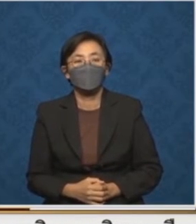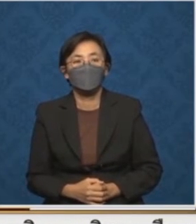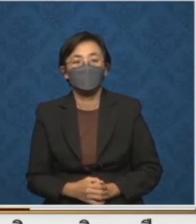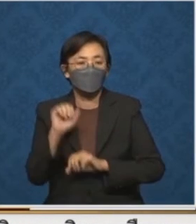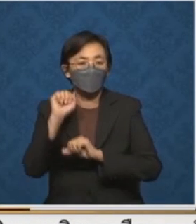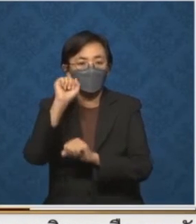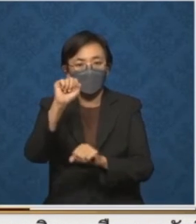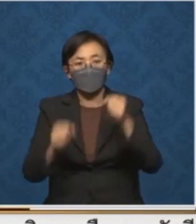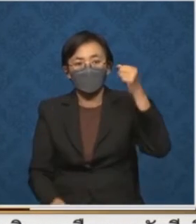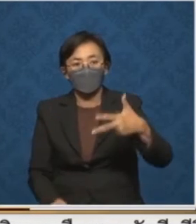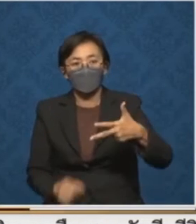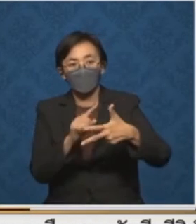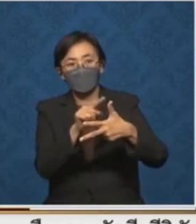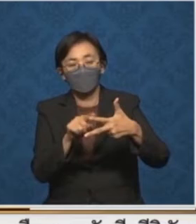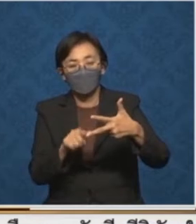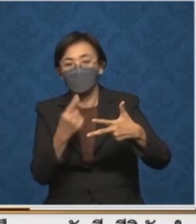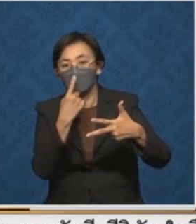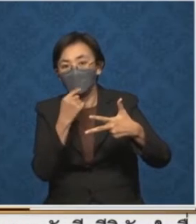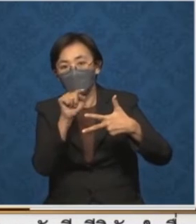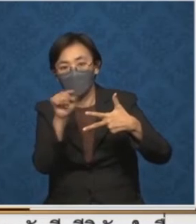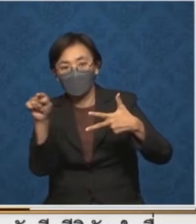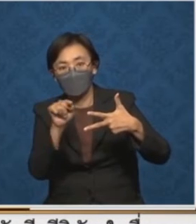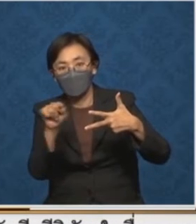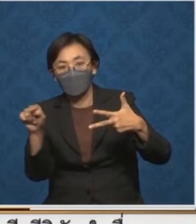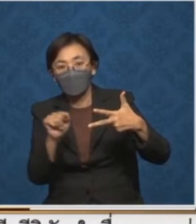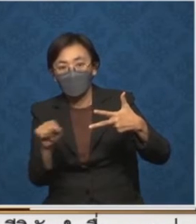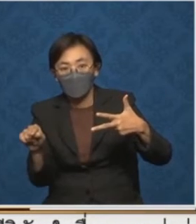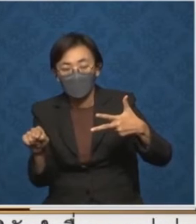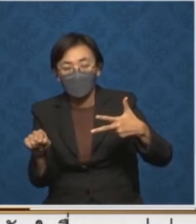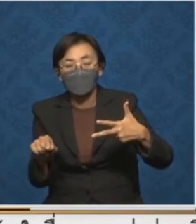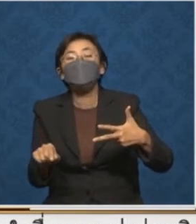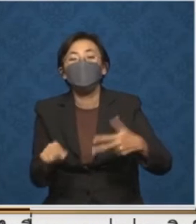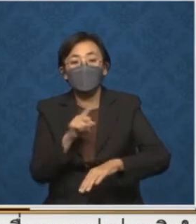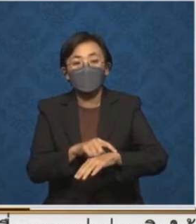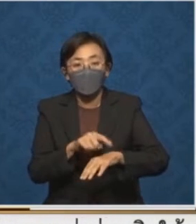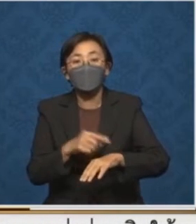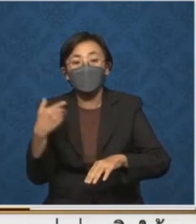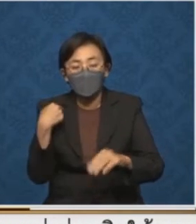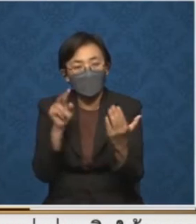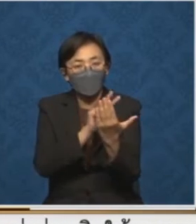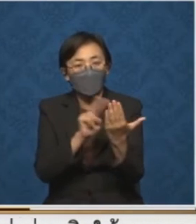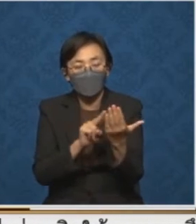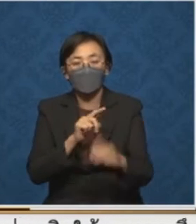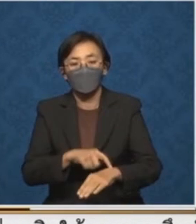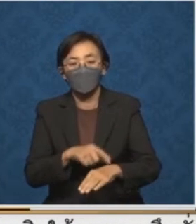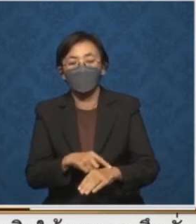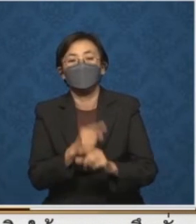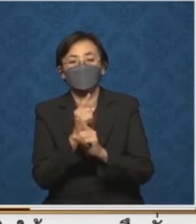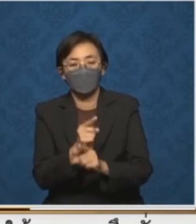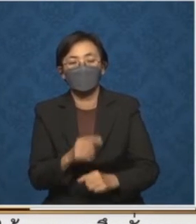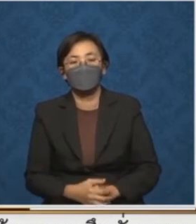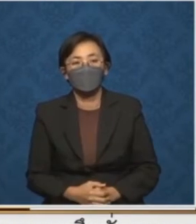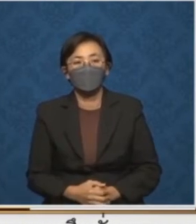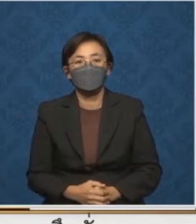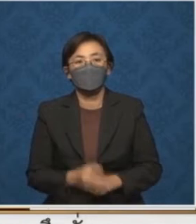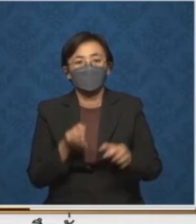ตรีเขาเติมใหด้วยและราธรตีวาการกระสวงกลาหมนั่งเป็ประทาน สั่งซื้อซินแว็กอีก 12 ล้านโด